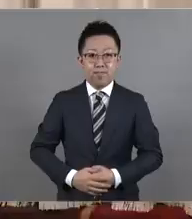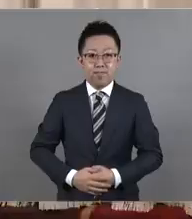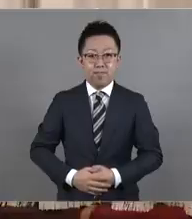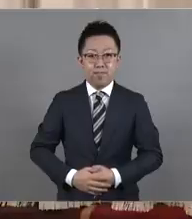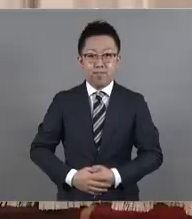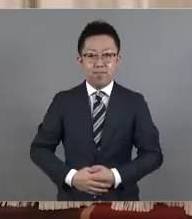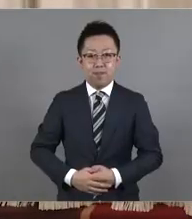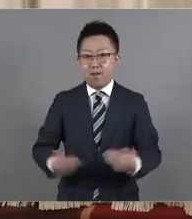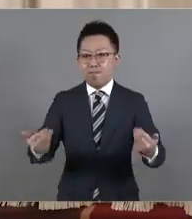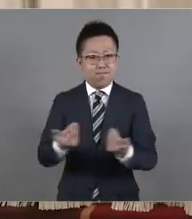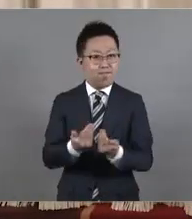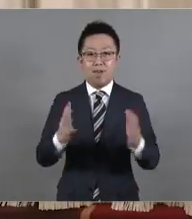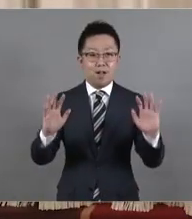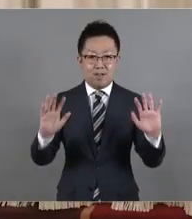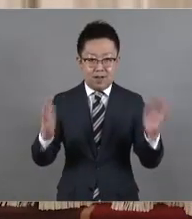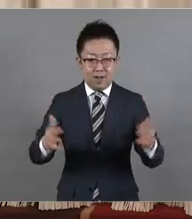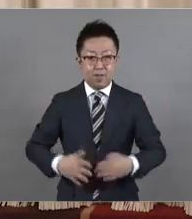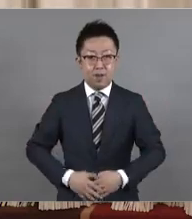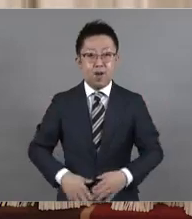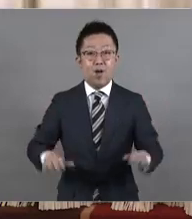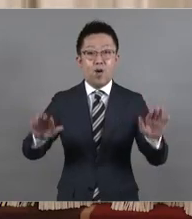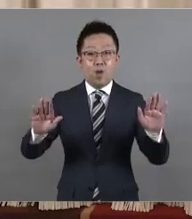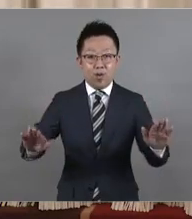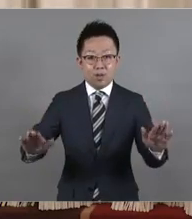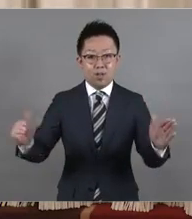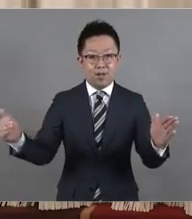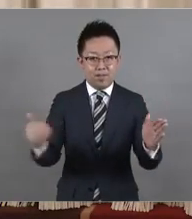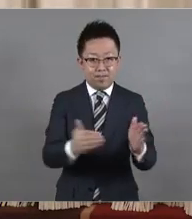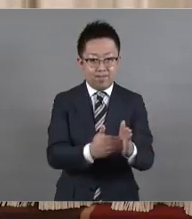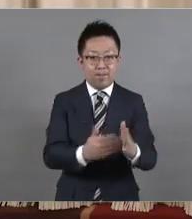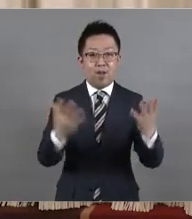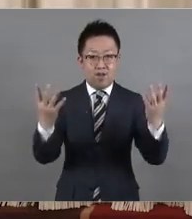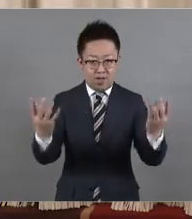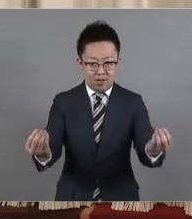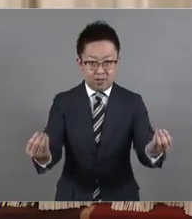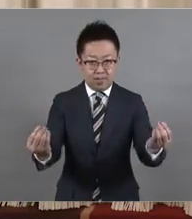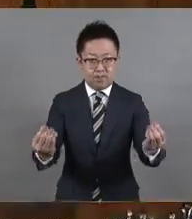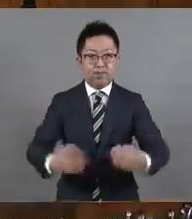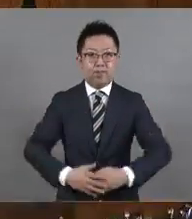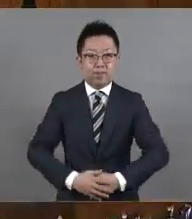ないといいと思います本日はこれにて散会いたします